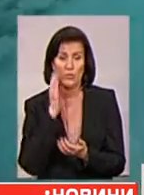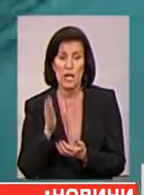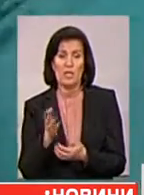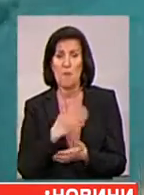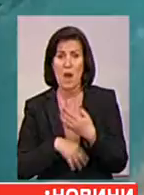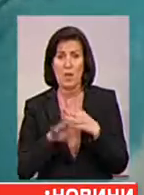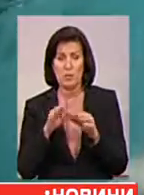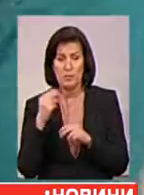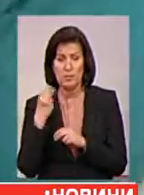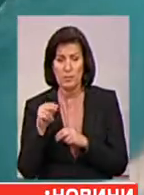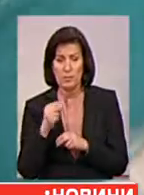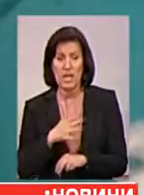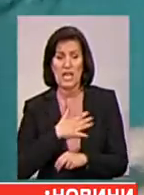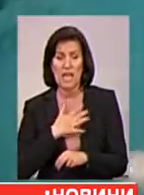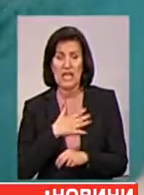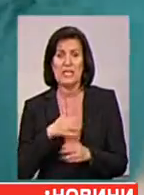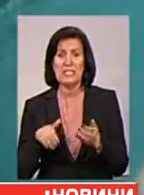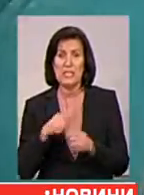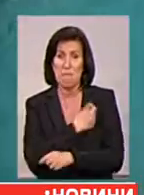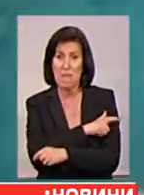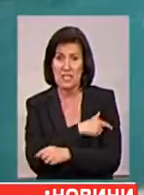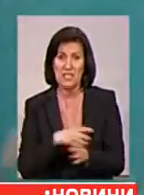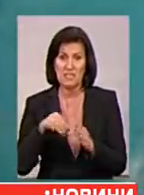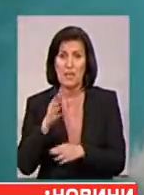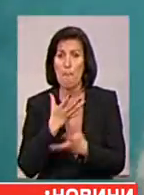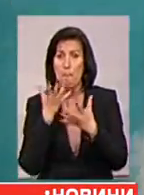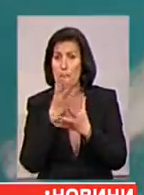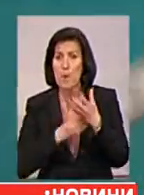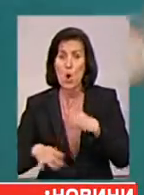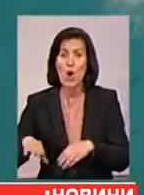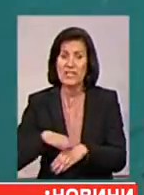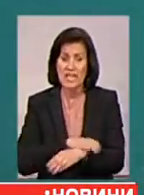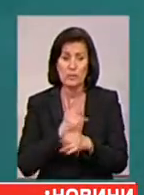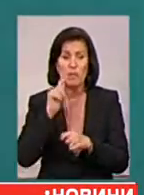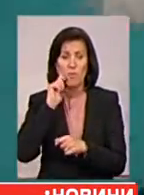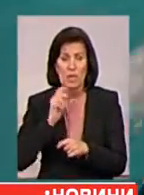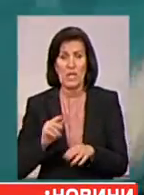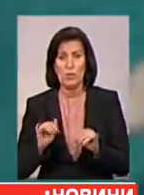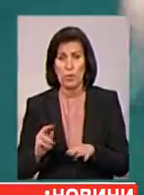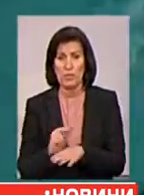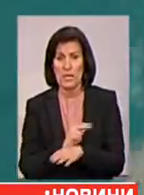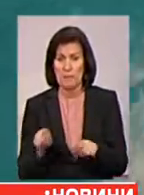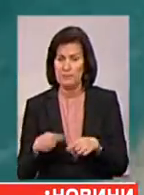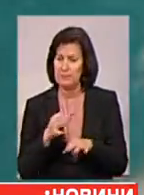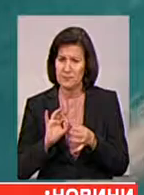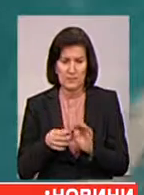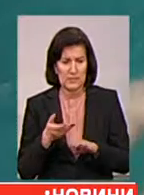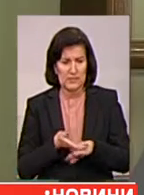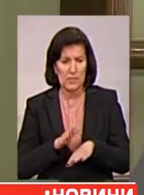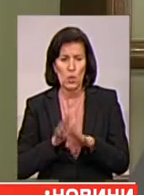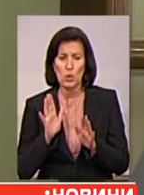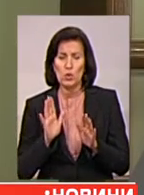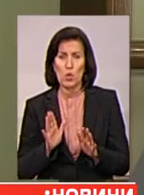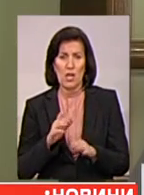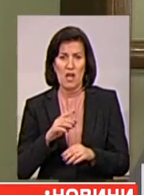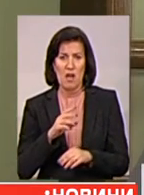чемпіоном. Канадські медики встановили йому протези. Тепер в Україні хлопчина проходить реабілітацію. Сложна ситуація не тільки фізично,